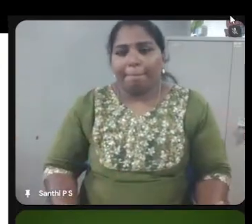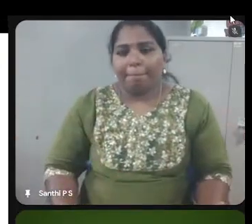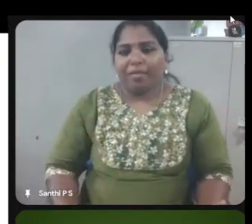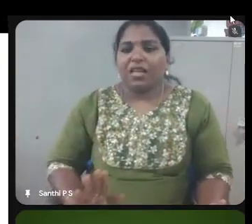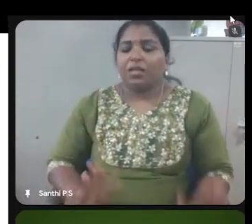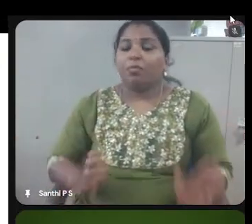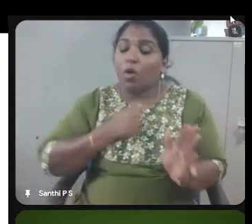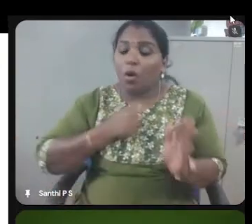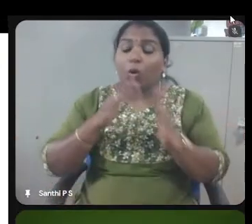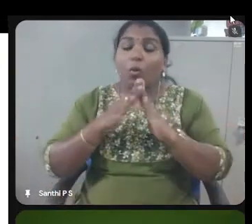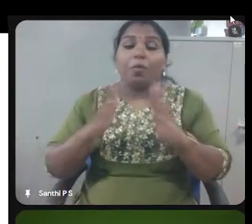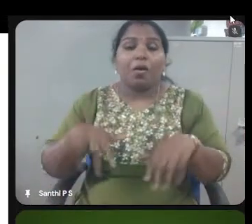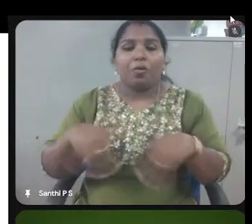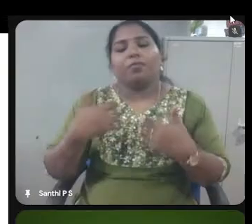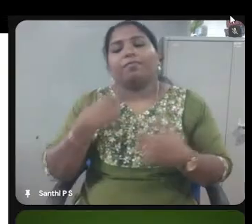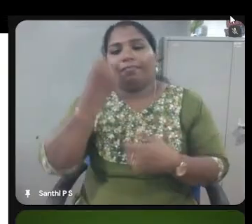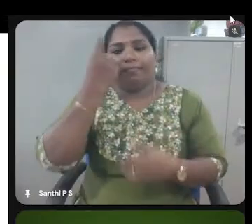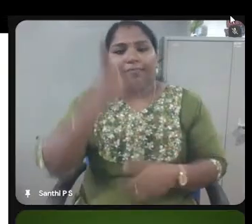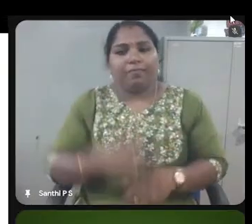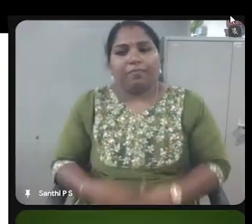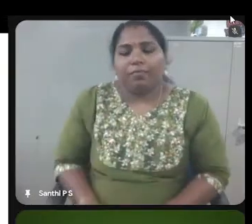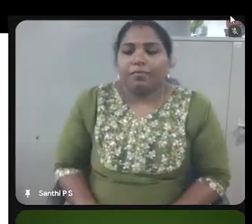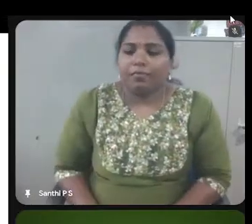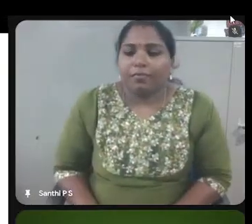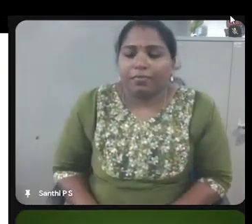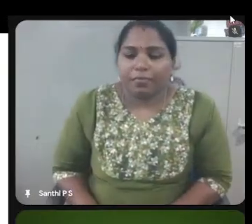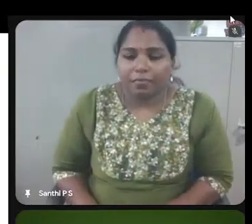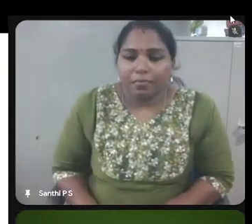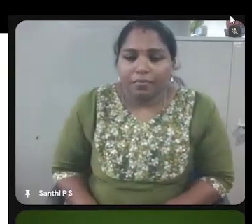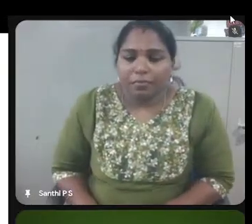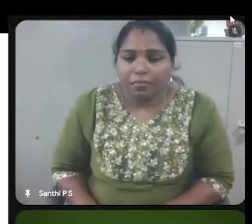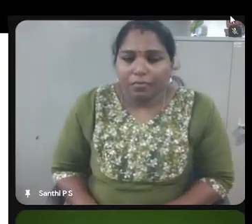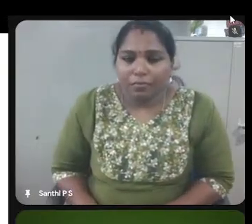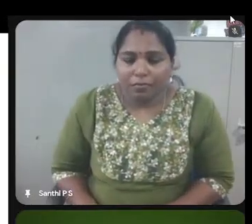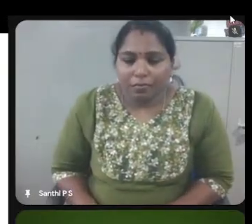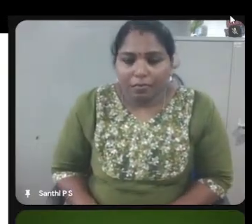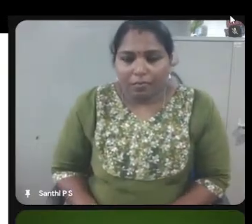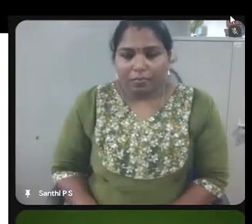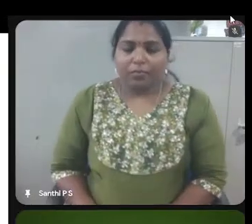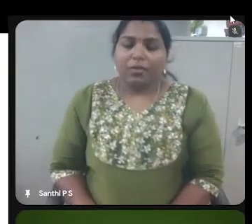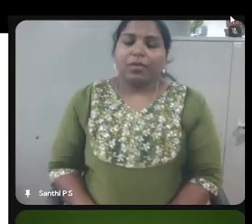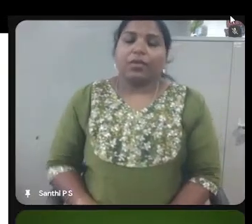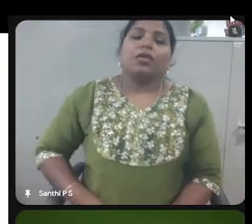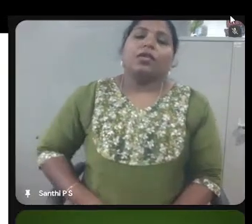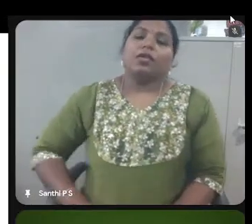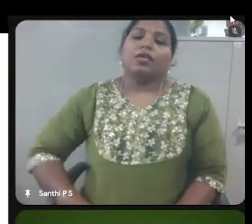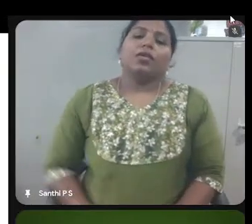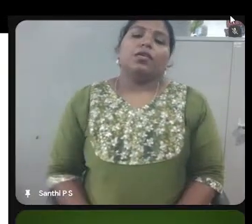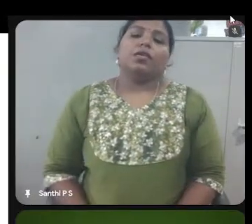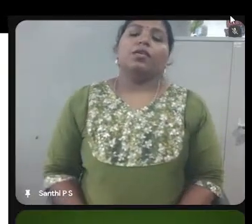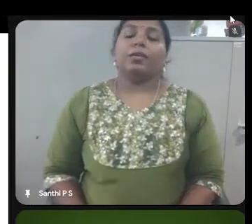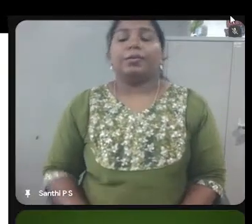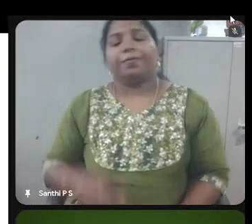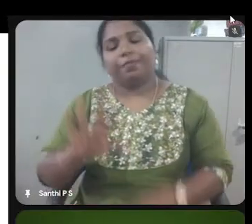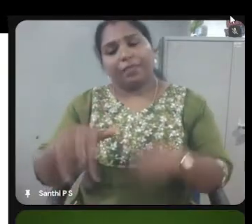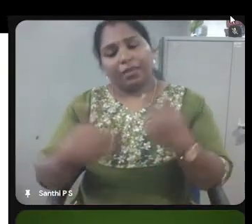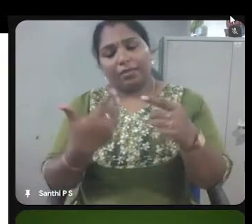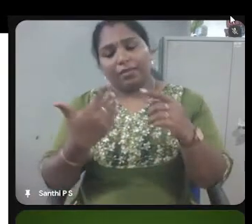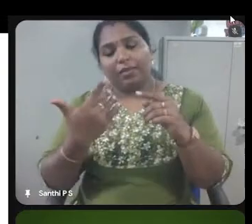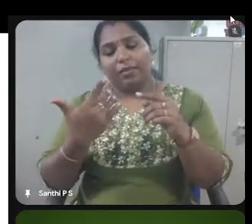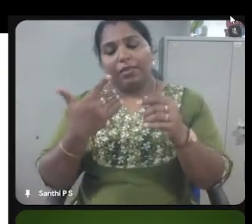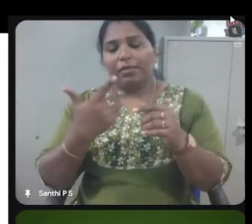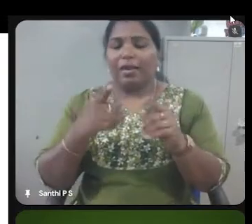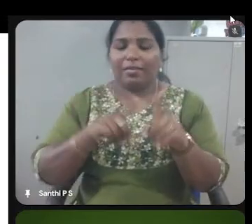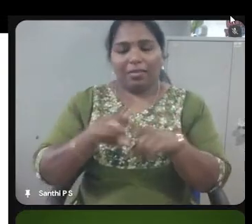റൺസ് എന്നുള്ളത് മനസ്സിലാവും. ആക്ച്വലി ഈ സ്ക്രീൻ ടൈമിനും ചില സോൺസ് വെക്കണം, എവിടെ യൂസ് ചെയ്യാം എവിടെ